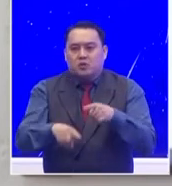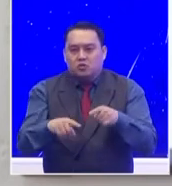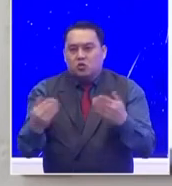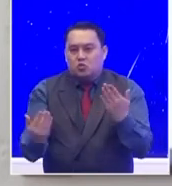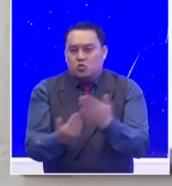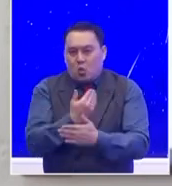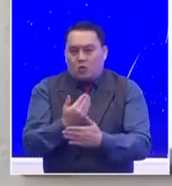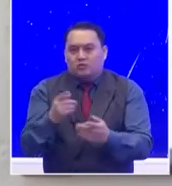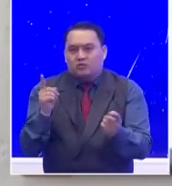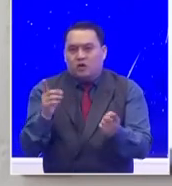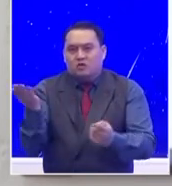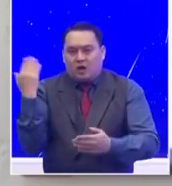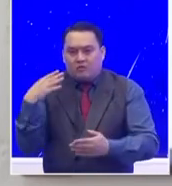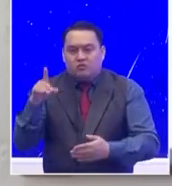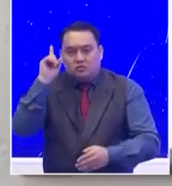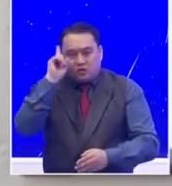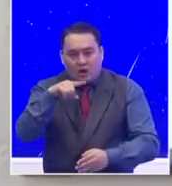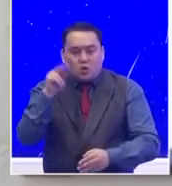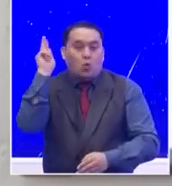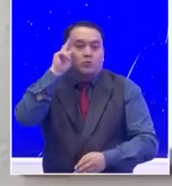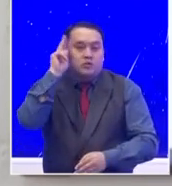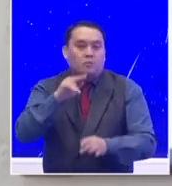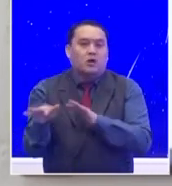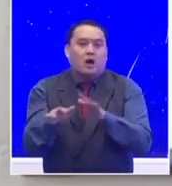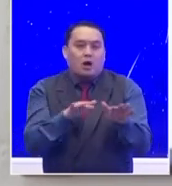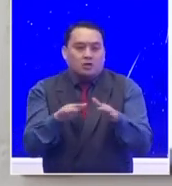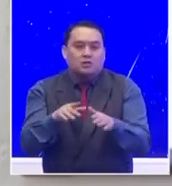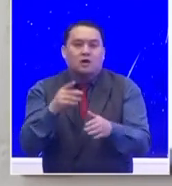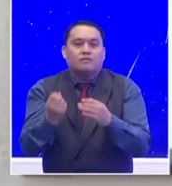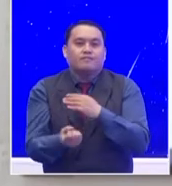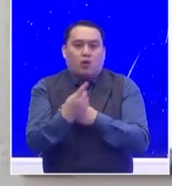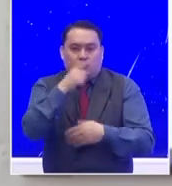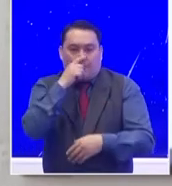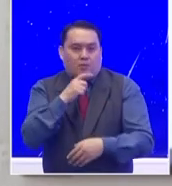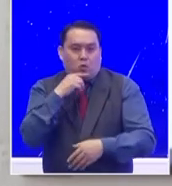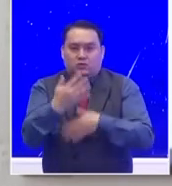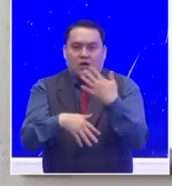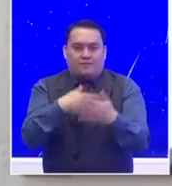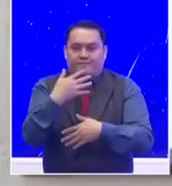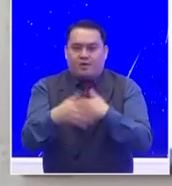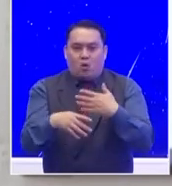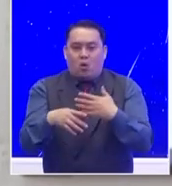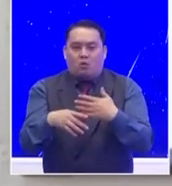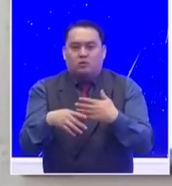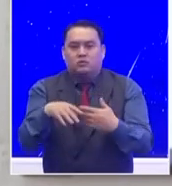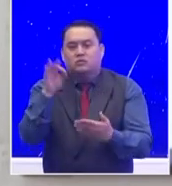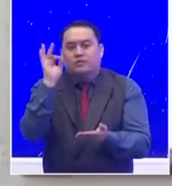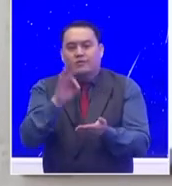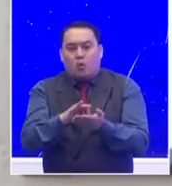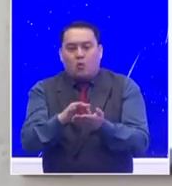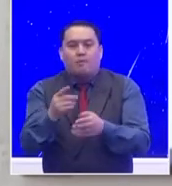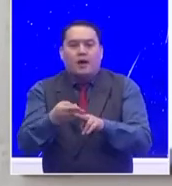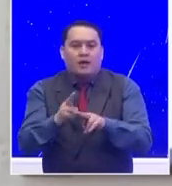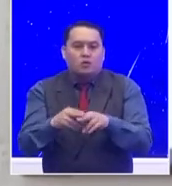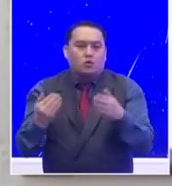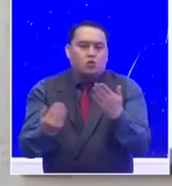нового алфавита встречались им ранее. Во время учебного процесса иногда возникает путаница в использовании акута – острого ударения в словах. Поэтому